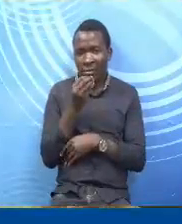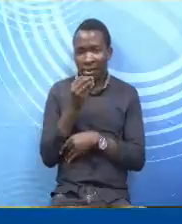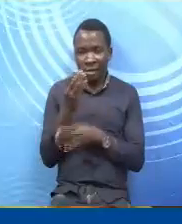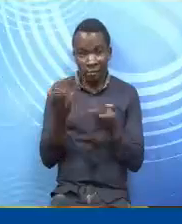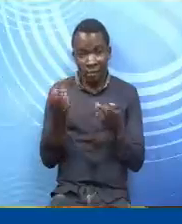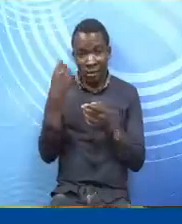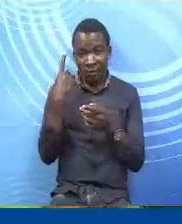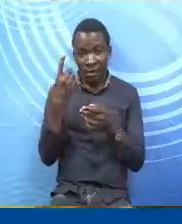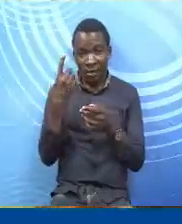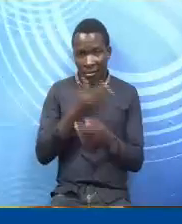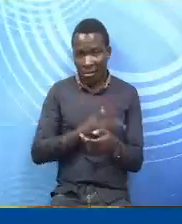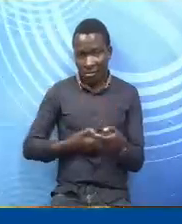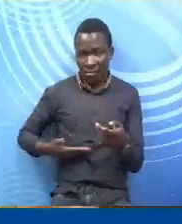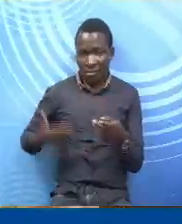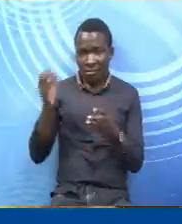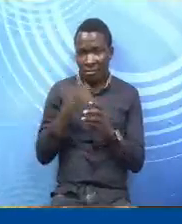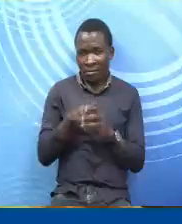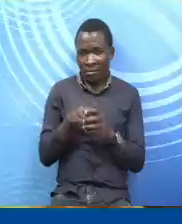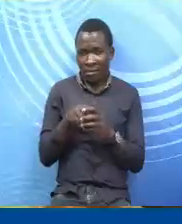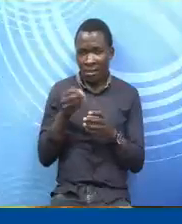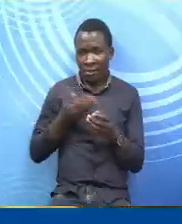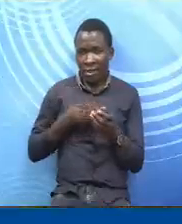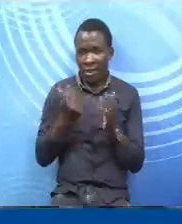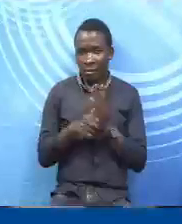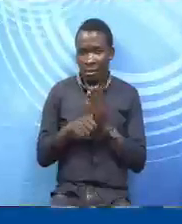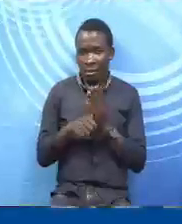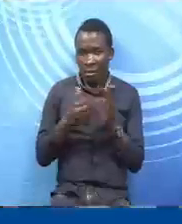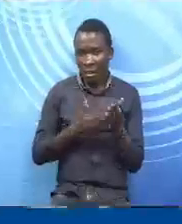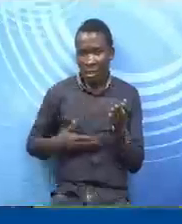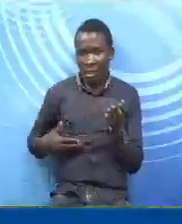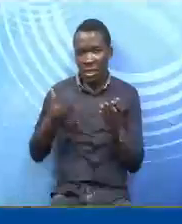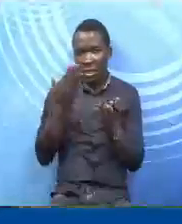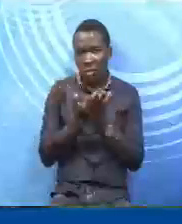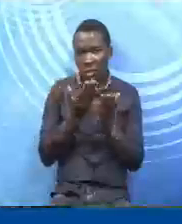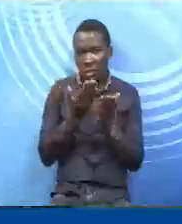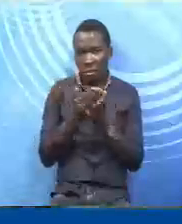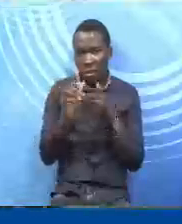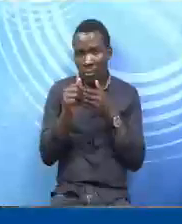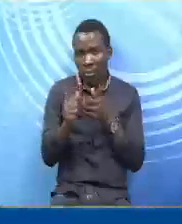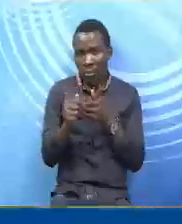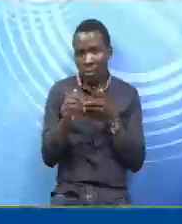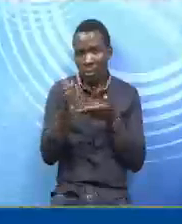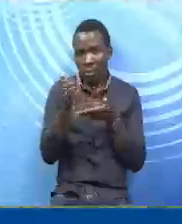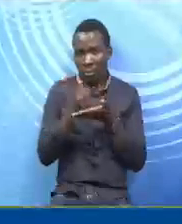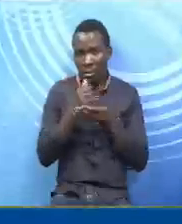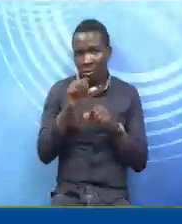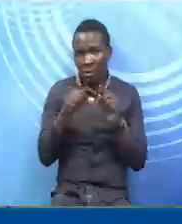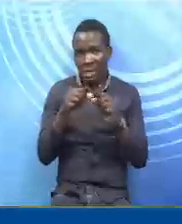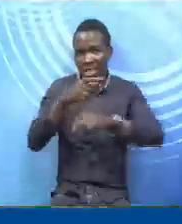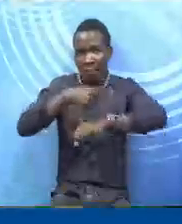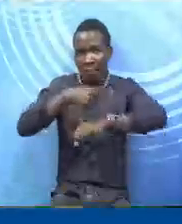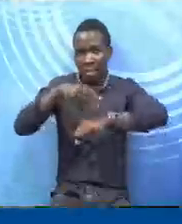rero no gusonza birimo dufite ikibazo cy'inzara buriya iyo dusaba ubuyobozi ni uko bwatuduhorera ku byerekeranye